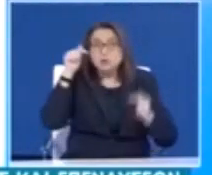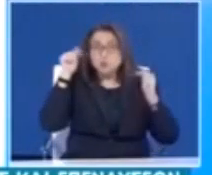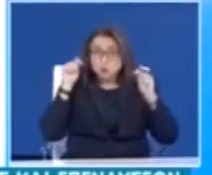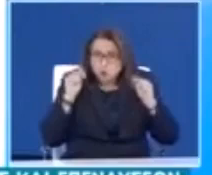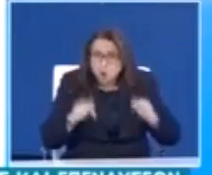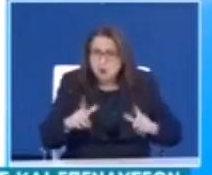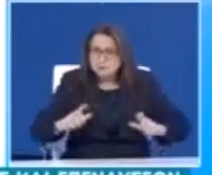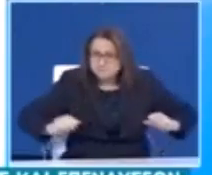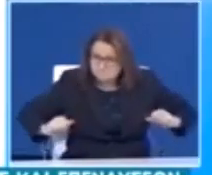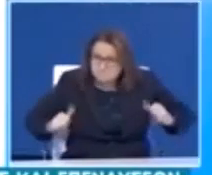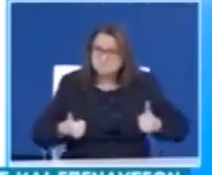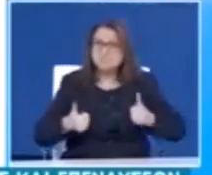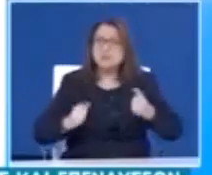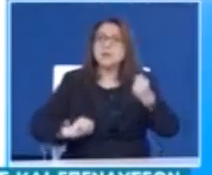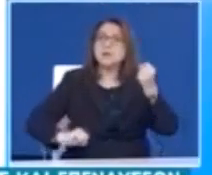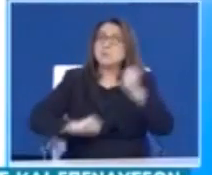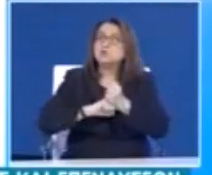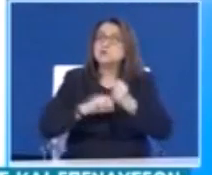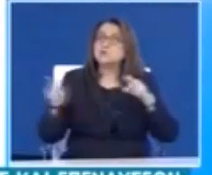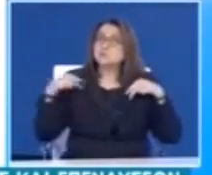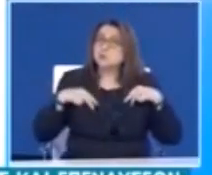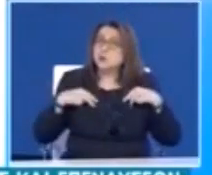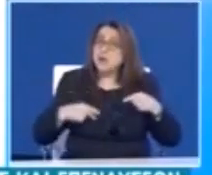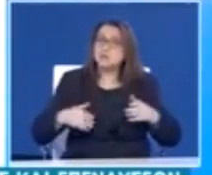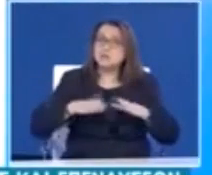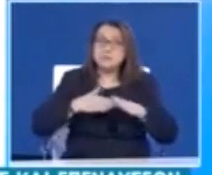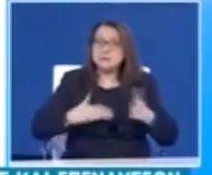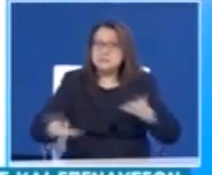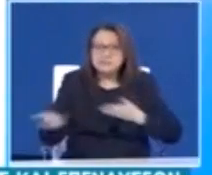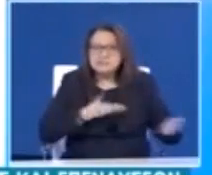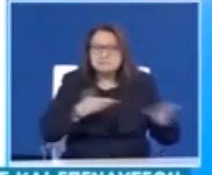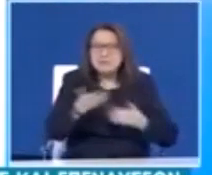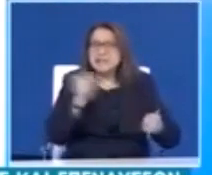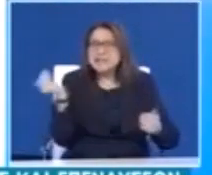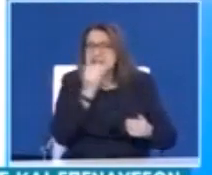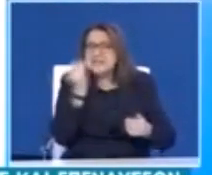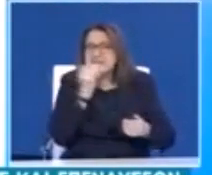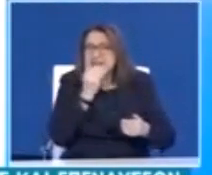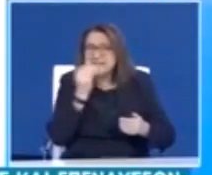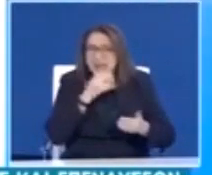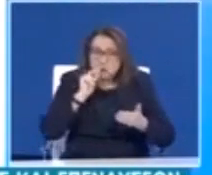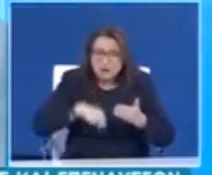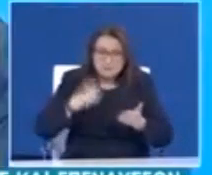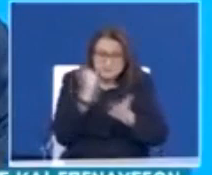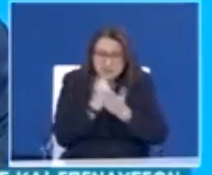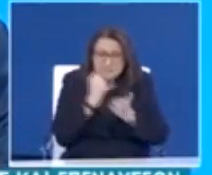με την αρρωγή του κράτους και με υπηρεσίες οι οποίες θα εγκρίνουν τα σχέδιά τους όσο γίνεται γρηγορότερα.